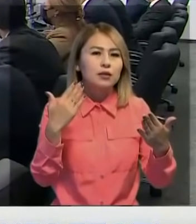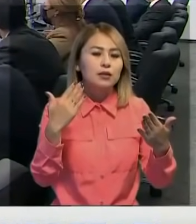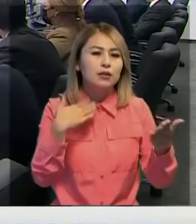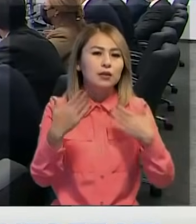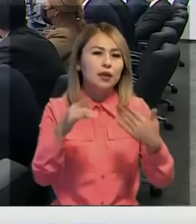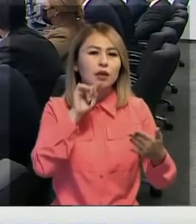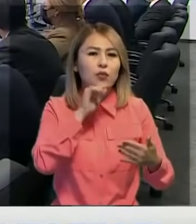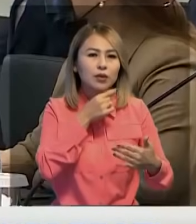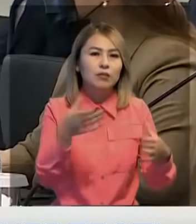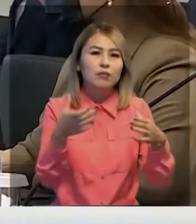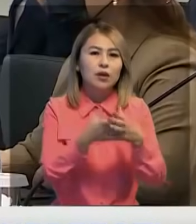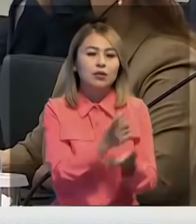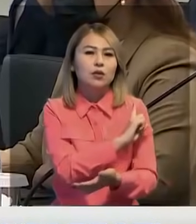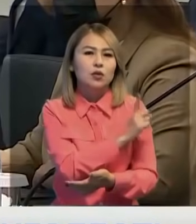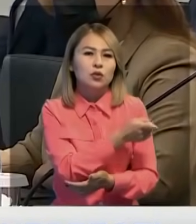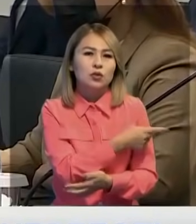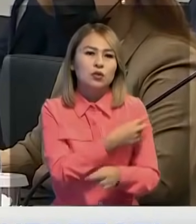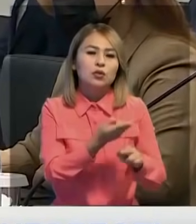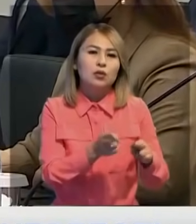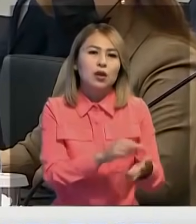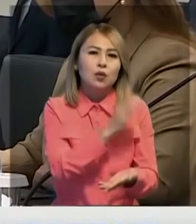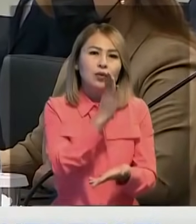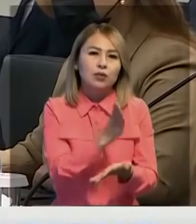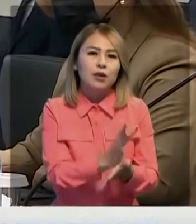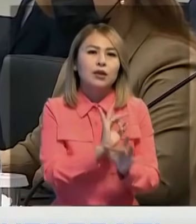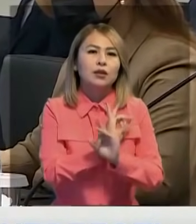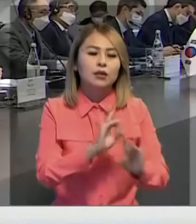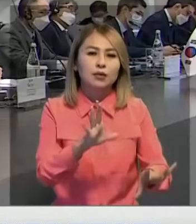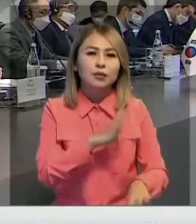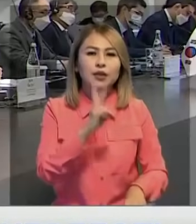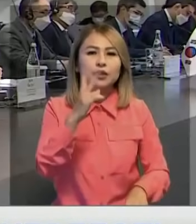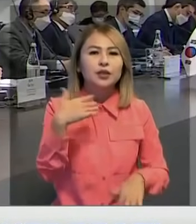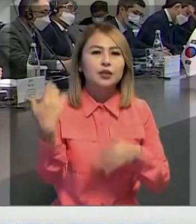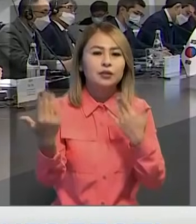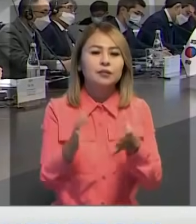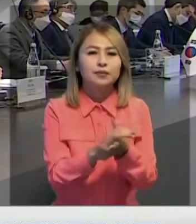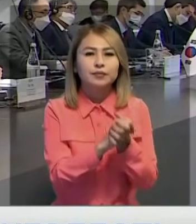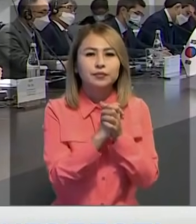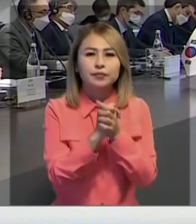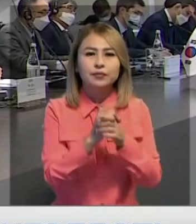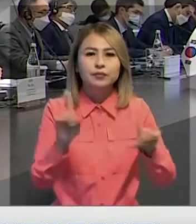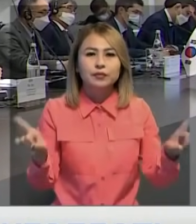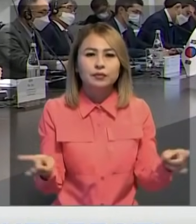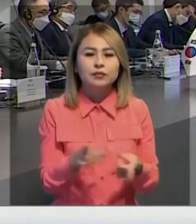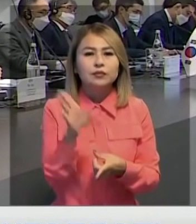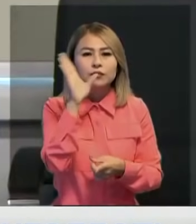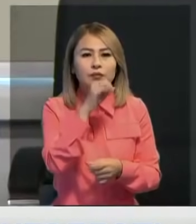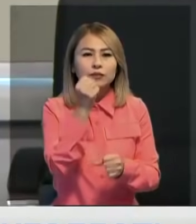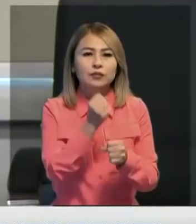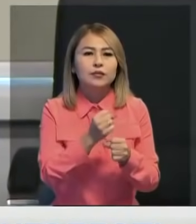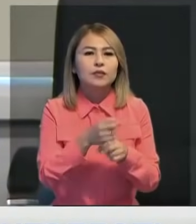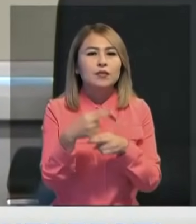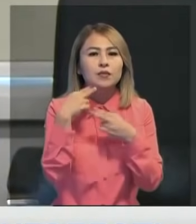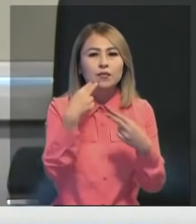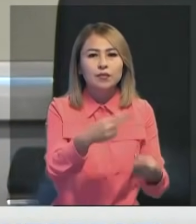ел арасындағы экономикалық ынтымақтастықтың зор әлеуеті бар екенін атап өтіп, екі жақты байланысты нығайту